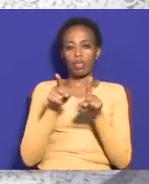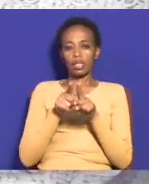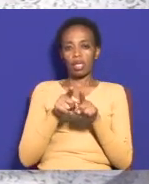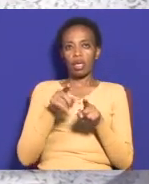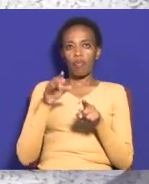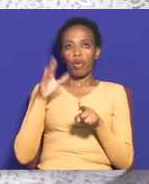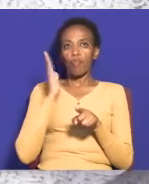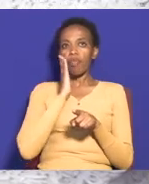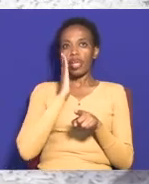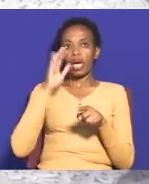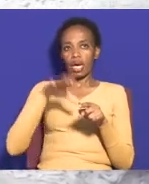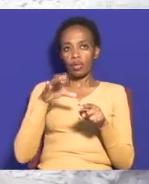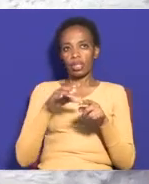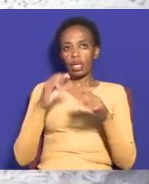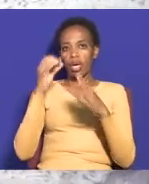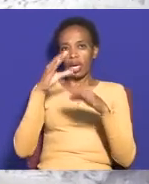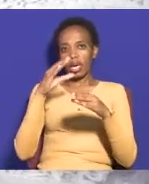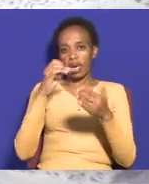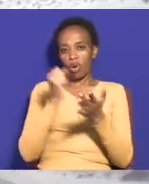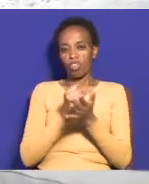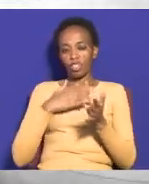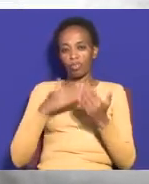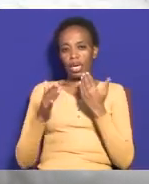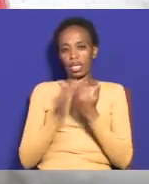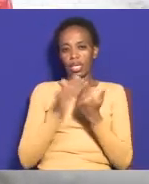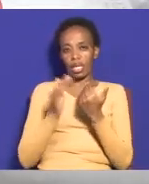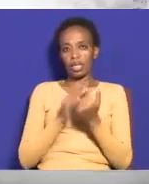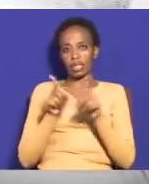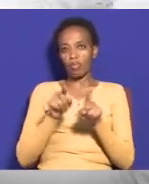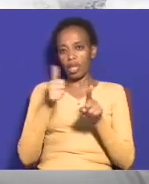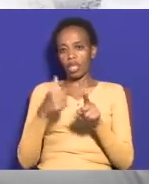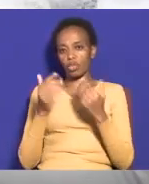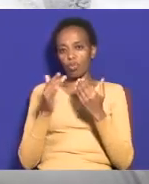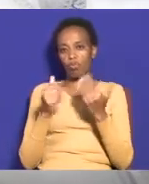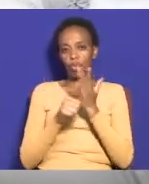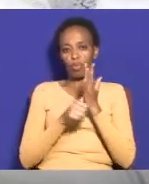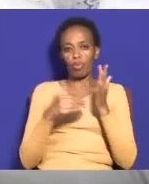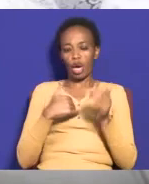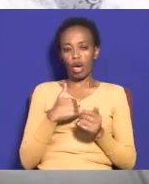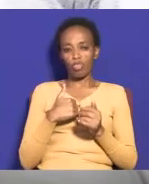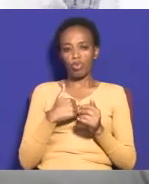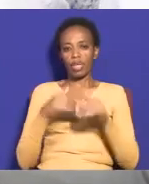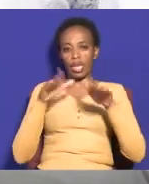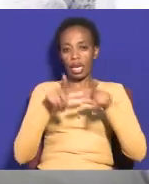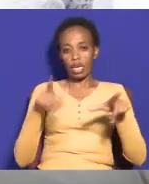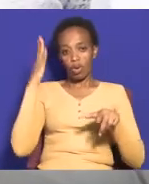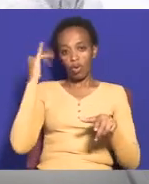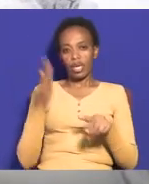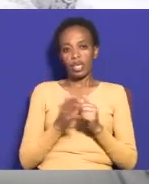wa Nyandarua, ofisi yangu inawachunga sana, hata wale wako na shida ya mashamba, kwa